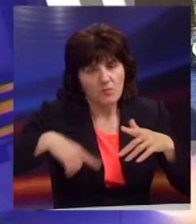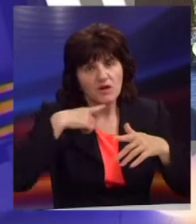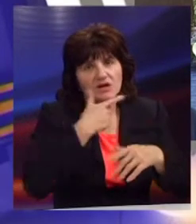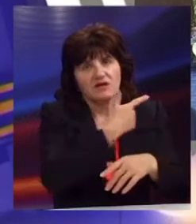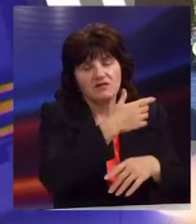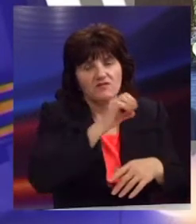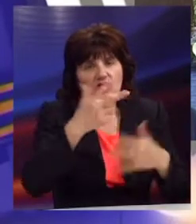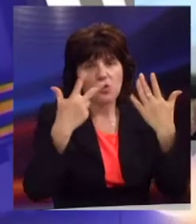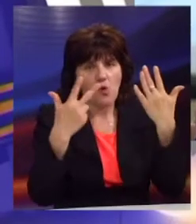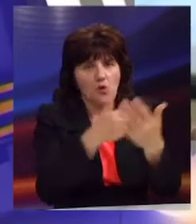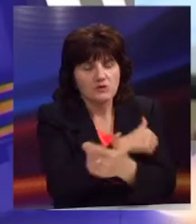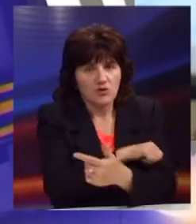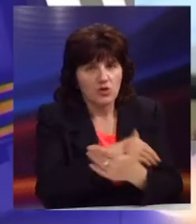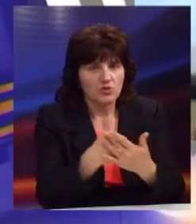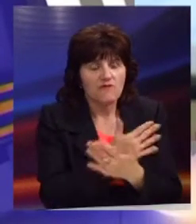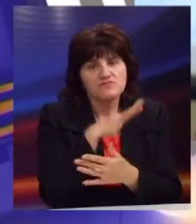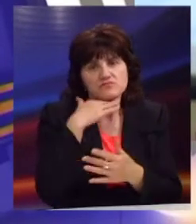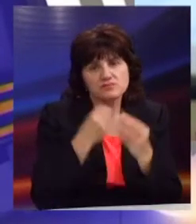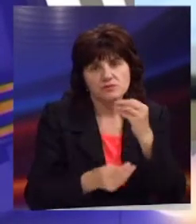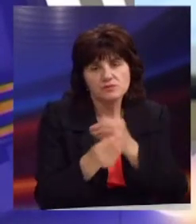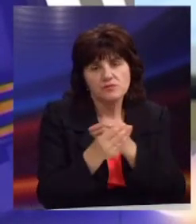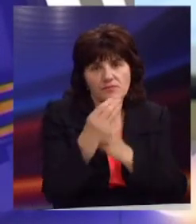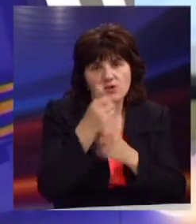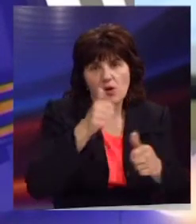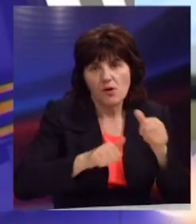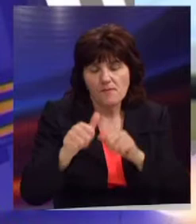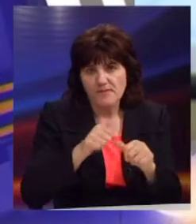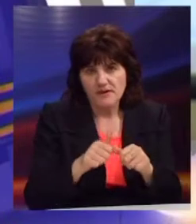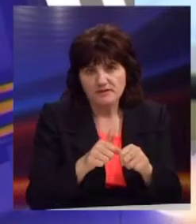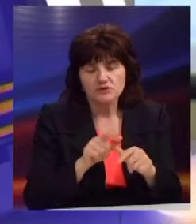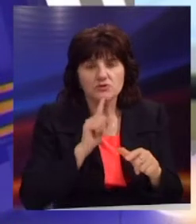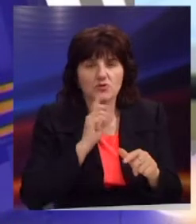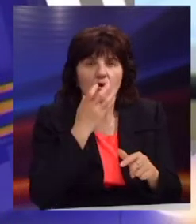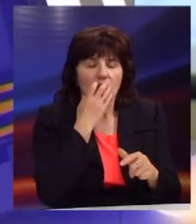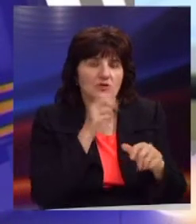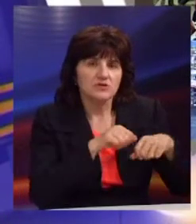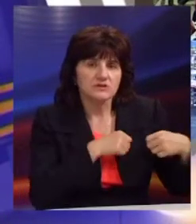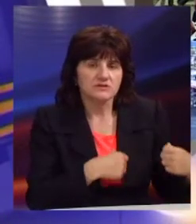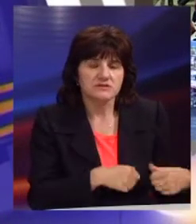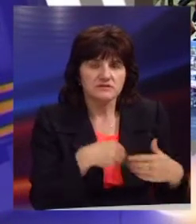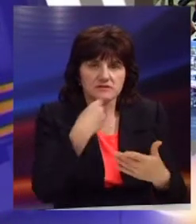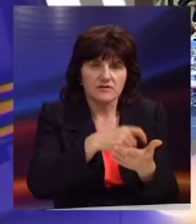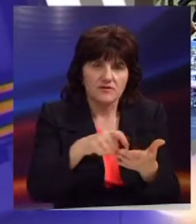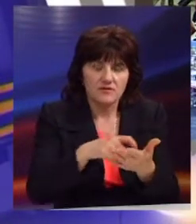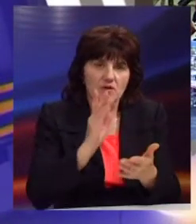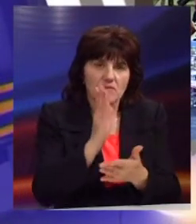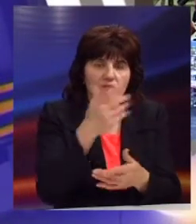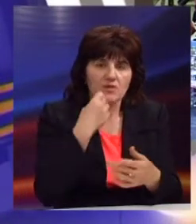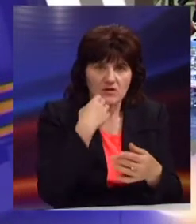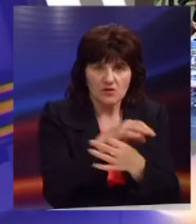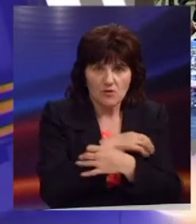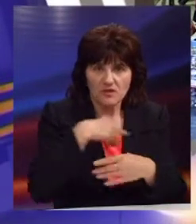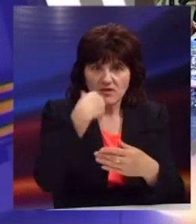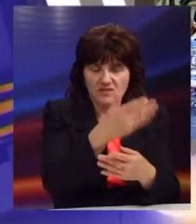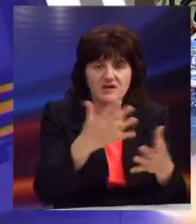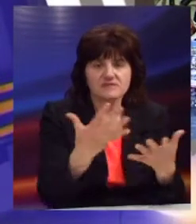2008. godine i jetre. Od jednog kadaveričnog davaoca na taj način moguće je spasiti čak 3 života. Kako bi obeležili mjesec transplantacije